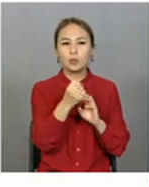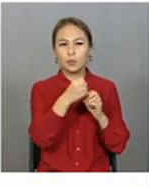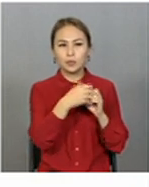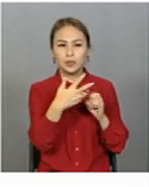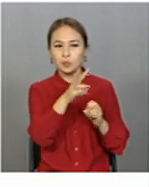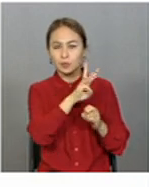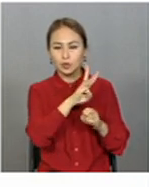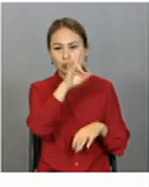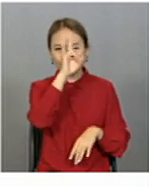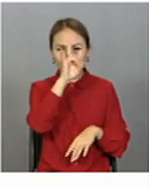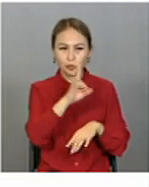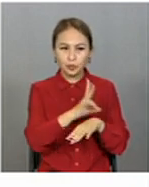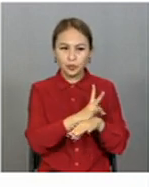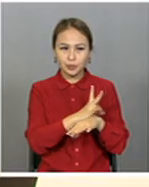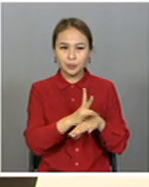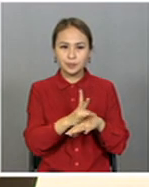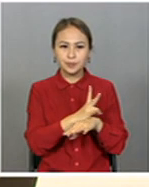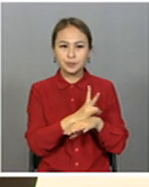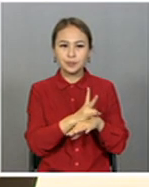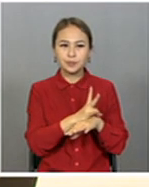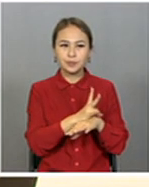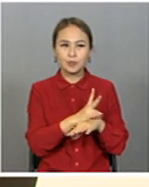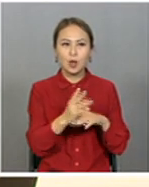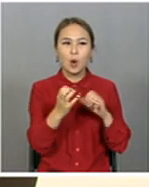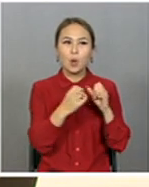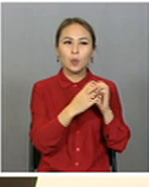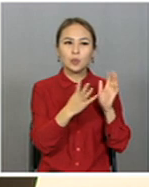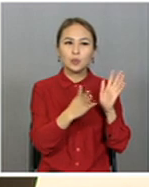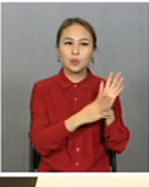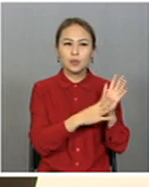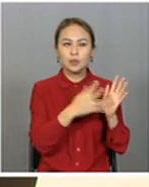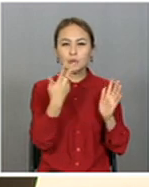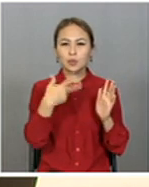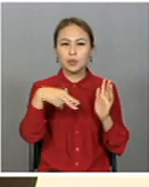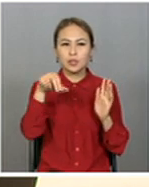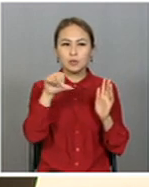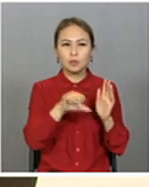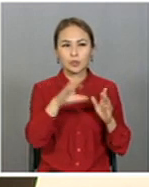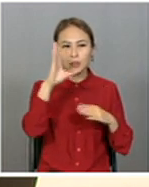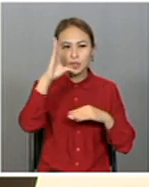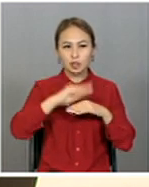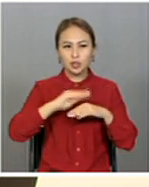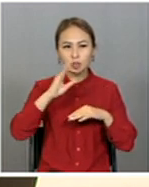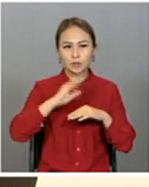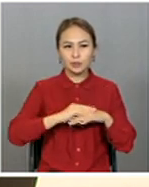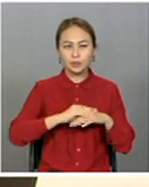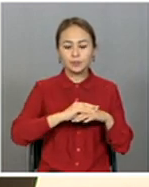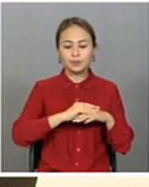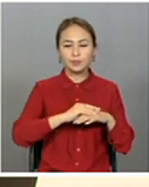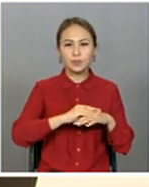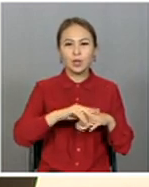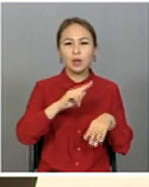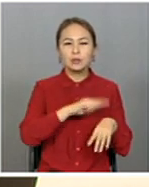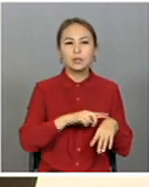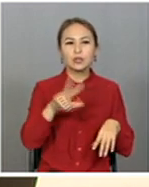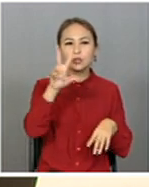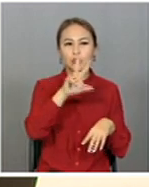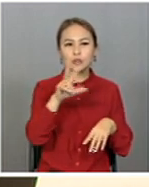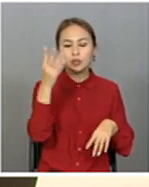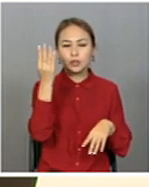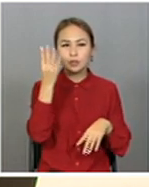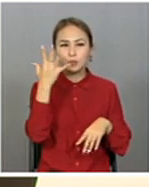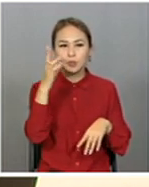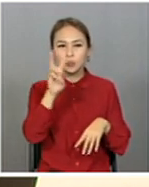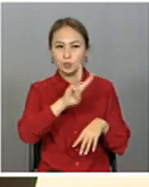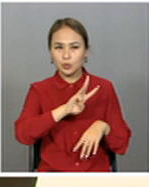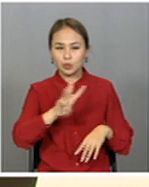15 минут түнгі. 19 сағат 30 минут кешкі. 15 сағат 45